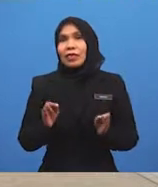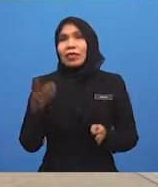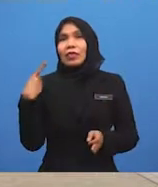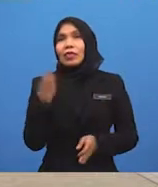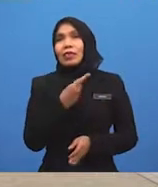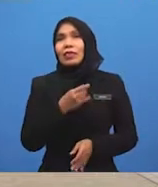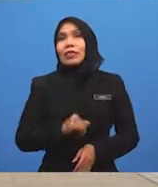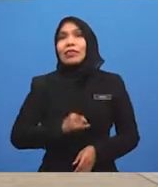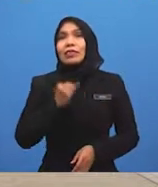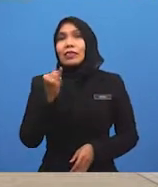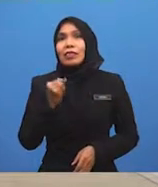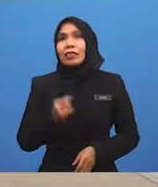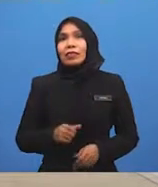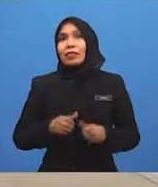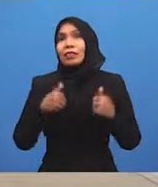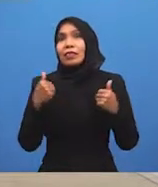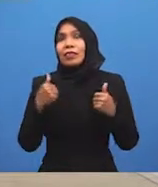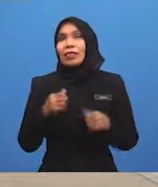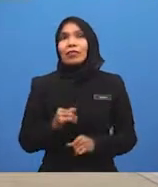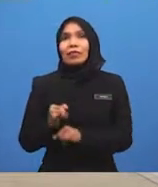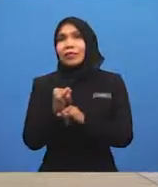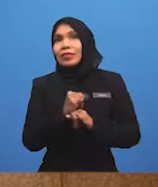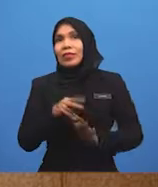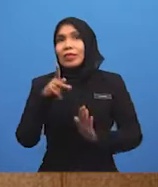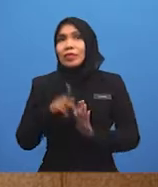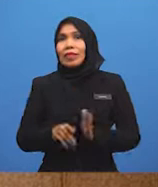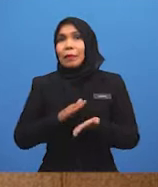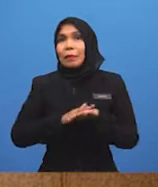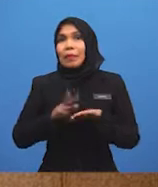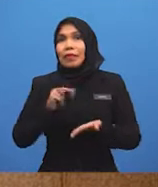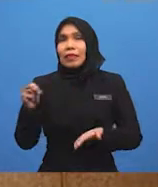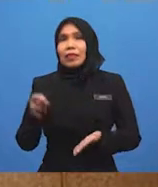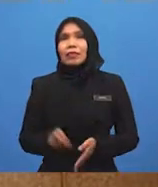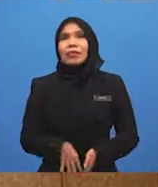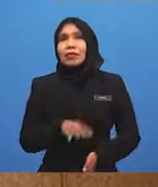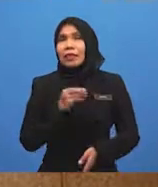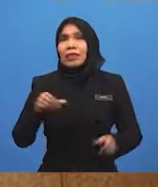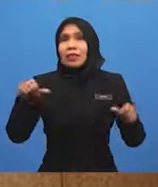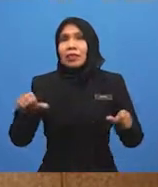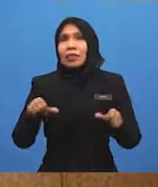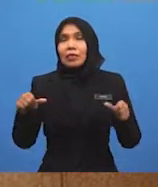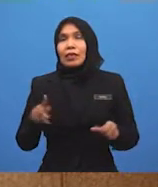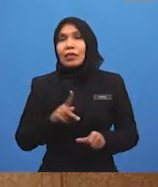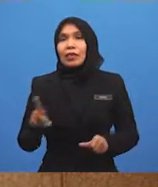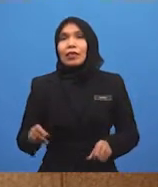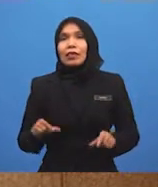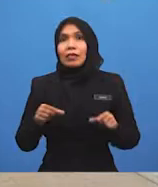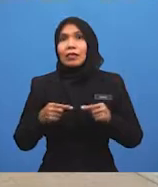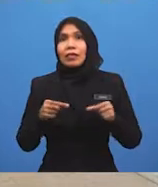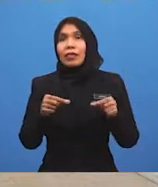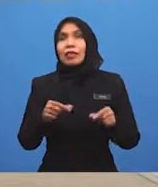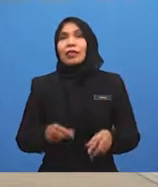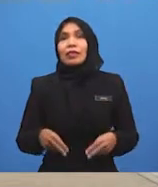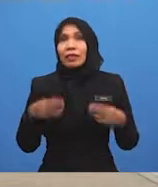yang baik, jaga kebersihan dan amalkan gaya hidup sehat.